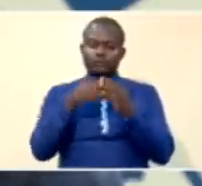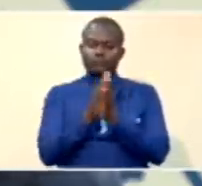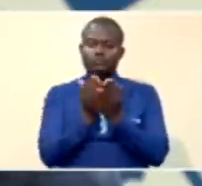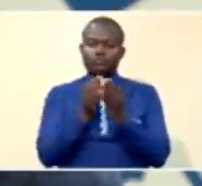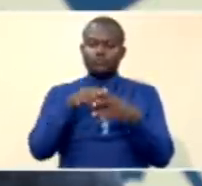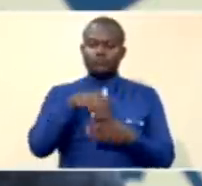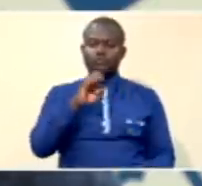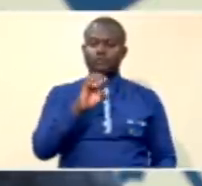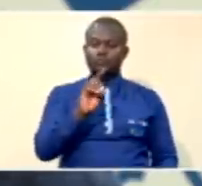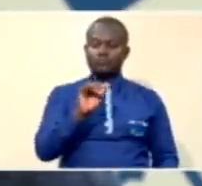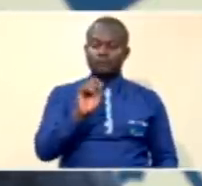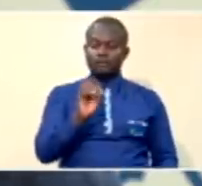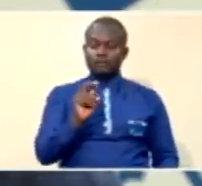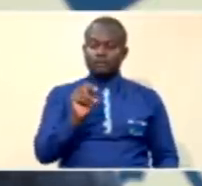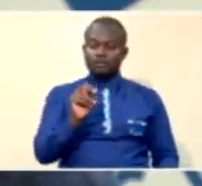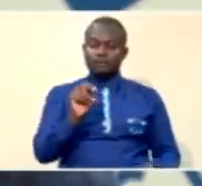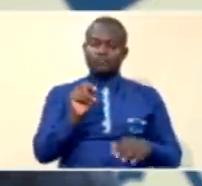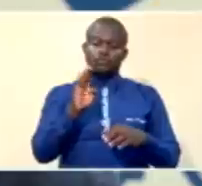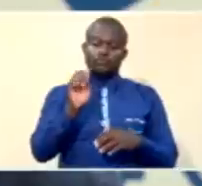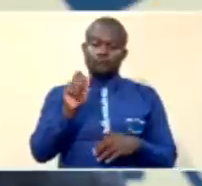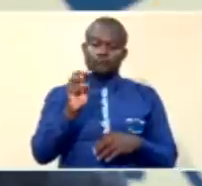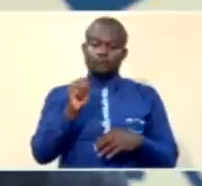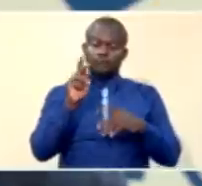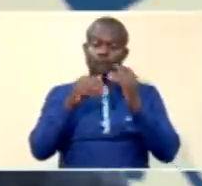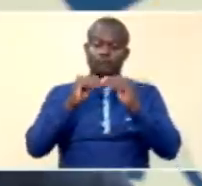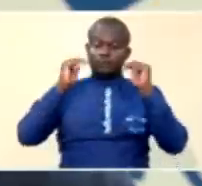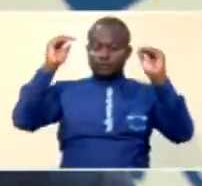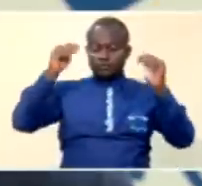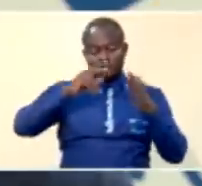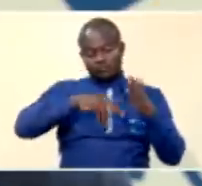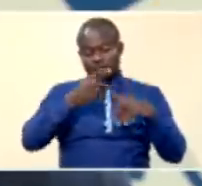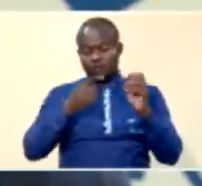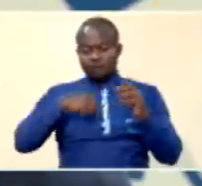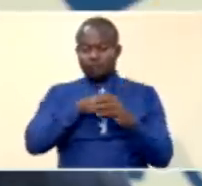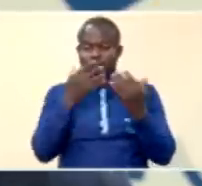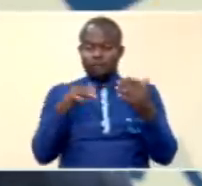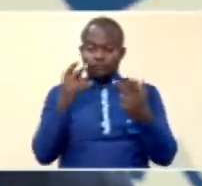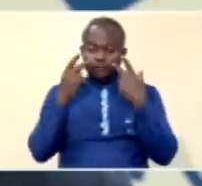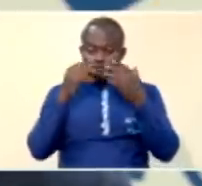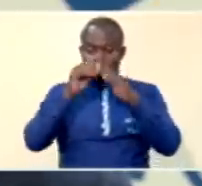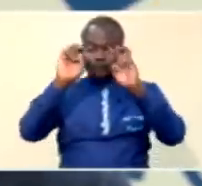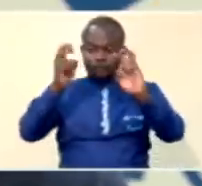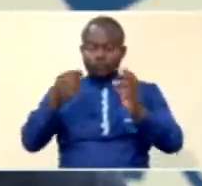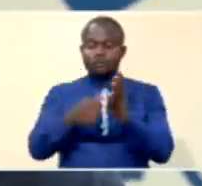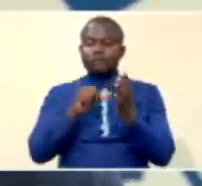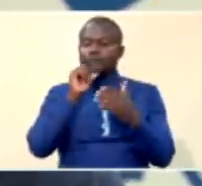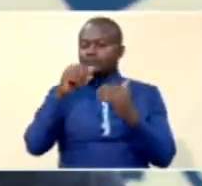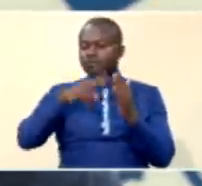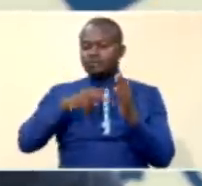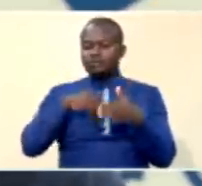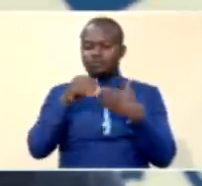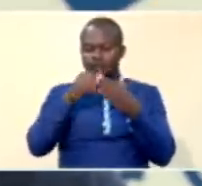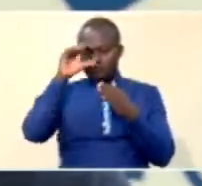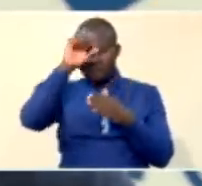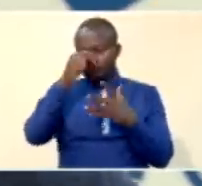edition Bakame, abana barasoma, abantu bakuru barasoma, ahubwo twaje kubona yuko ikibazo si ukudasoma, ni